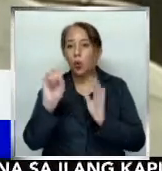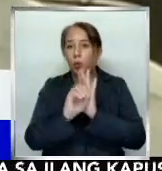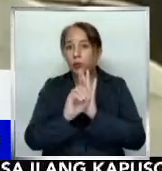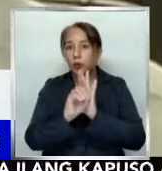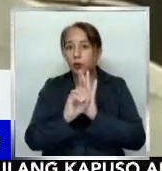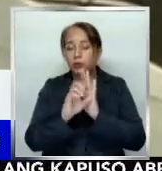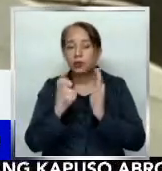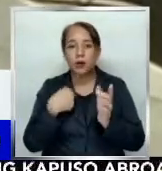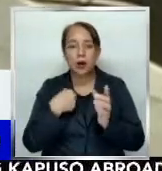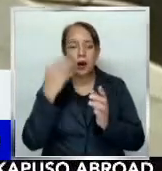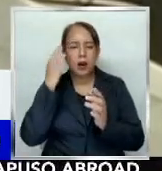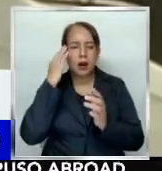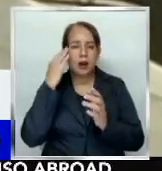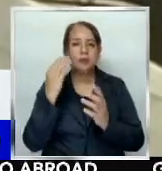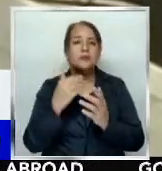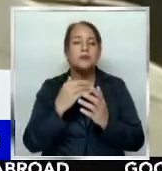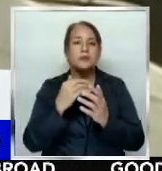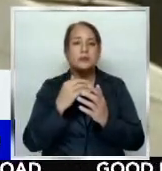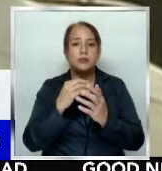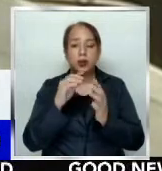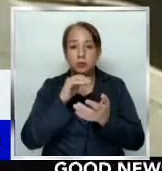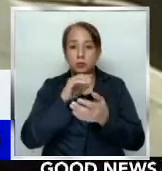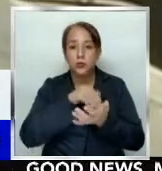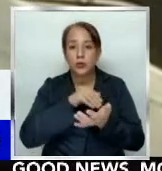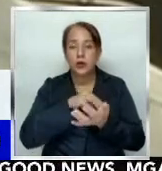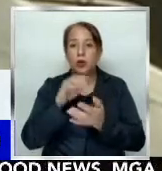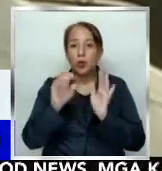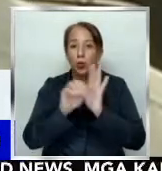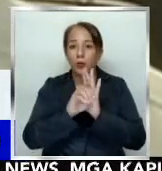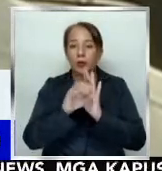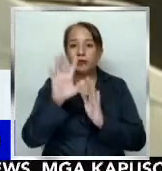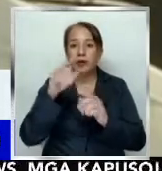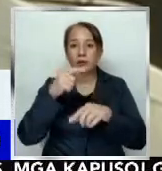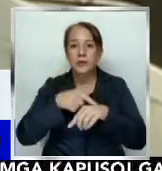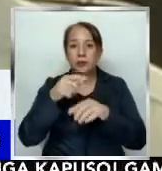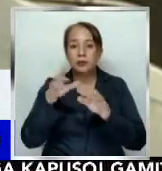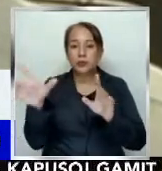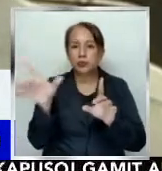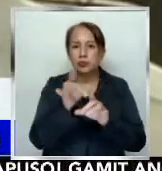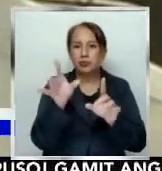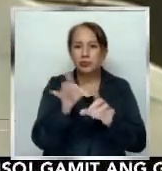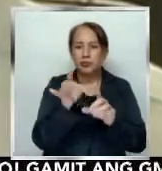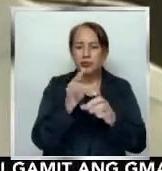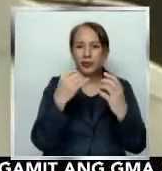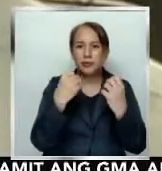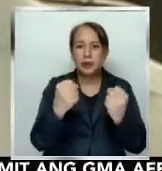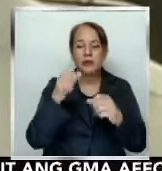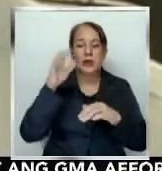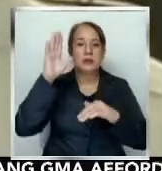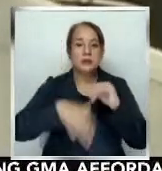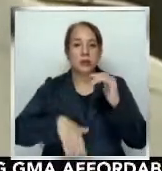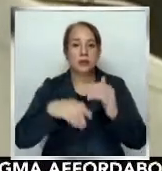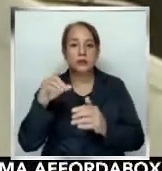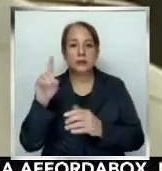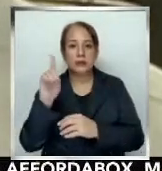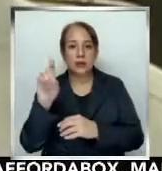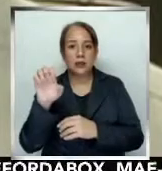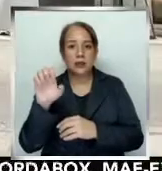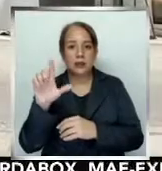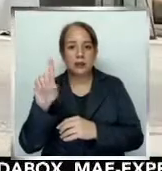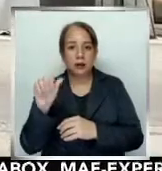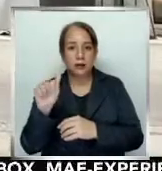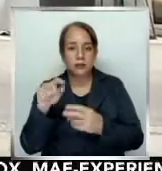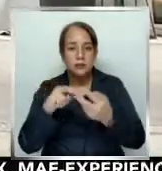mga doktor na ang Omicron is 5 times more transmissible than Delta. So mas nakakahawa